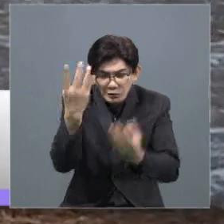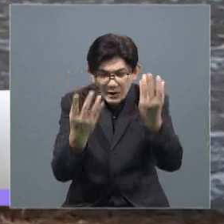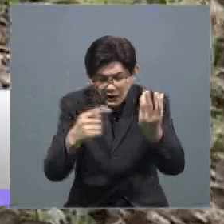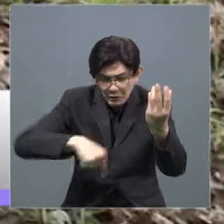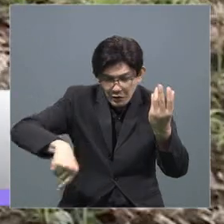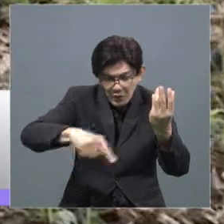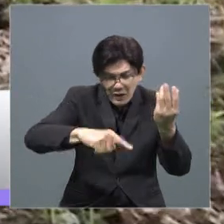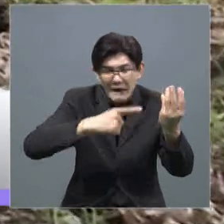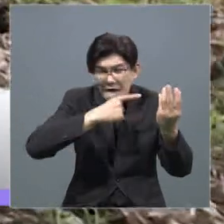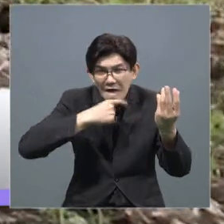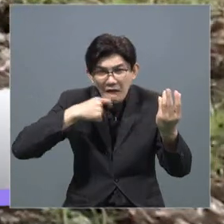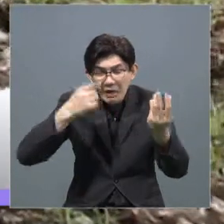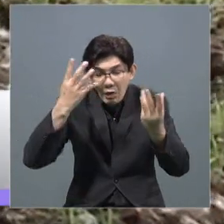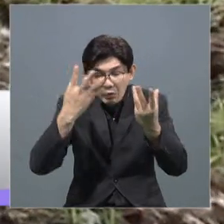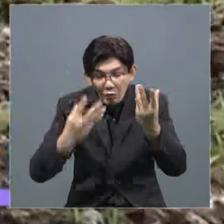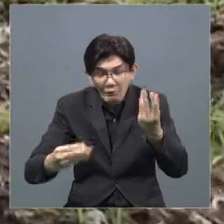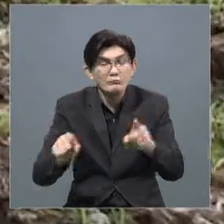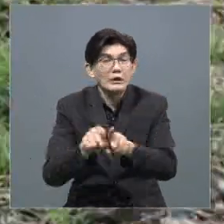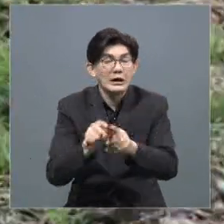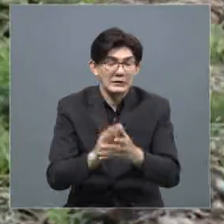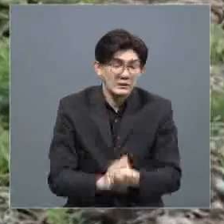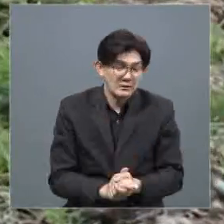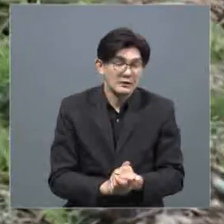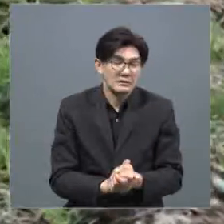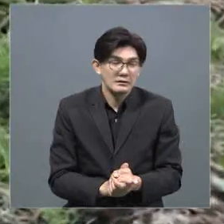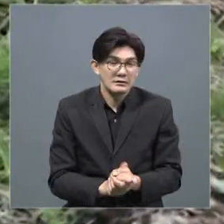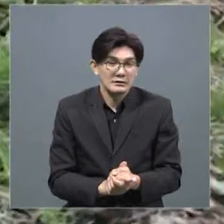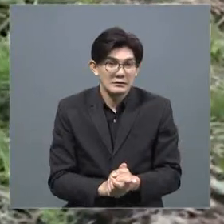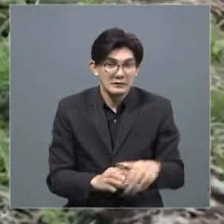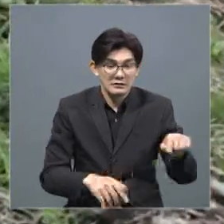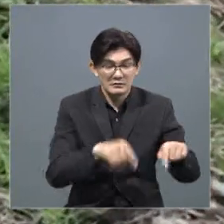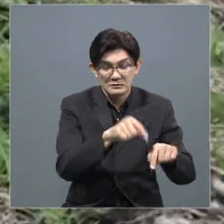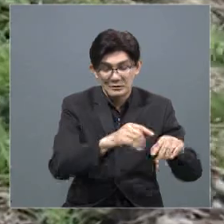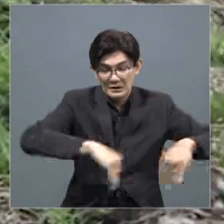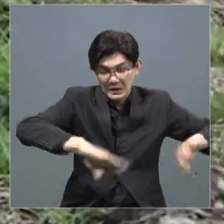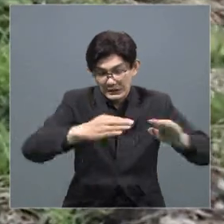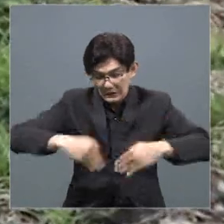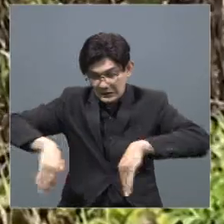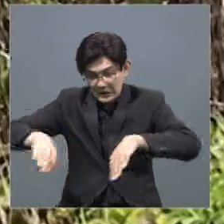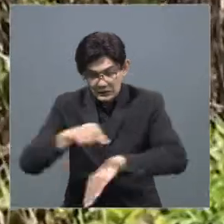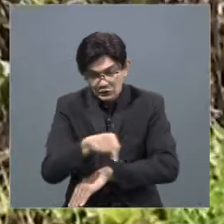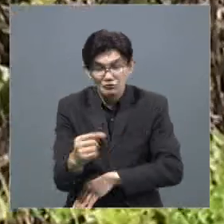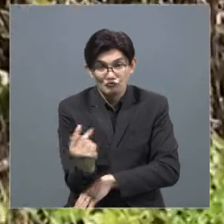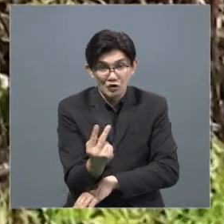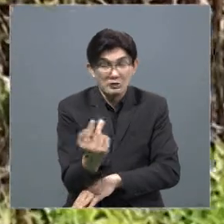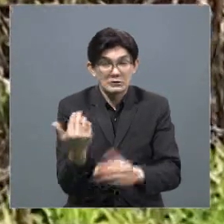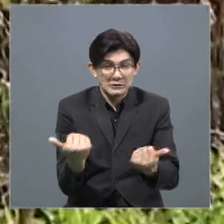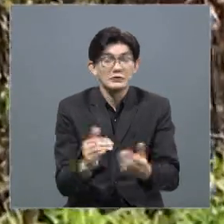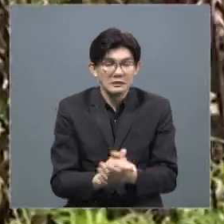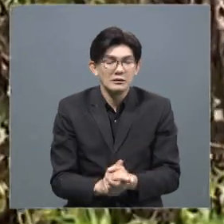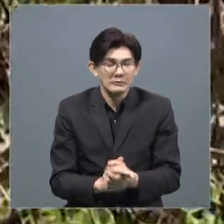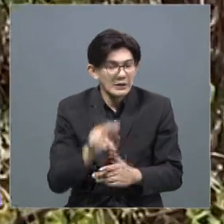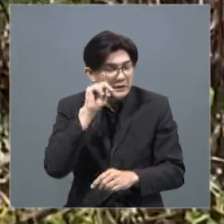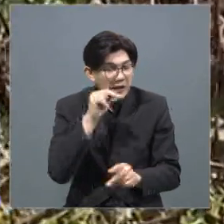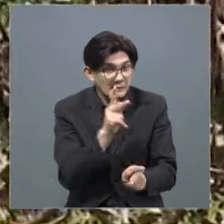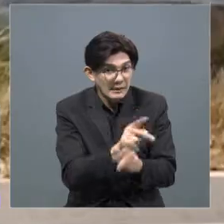มันก็แห้งเหี่ยวไปหมดแล้วนะครับคืออย่างที่บอกครับว่าจริงๆแล้วเนี่ย 2จุดเนี้ยเป็น 2ใน 5ของอ่างเก็บน้ำดิบหลักนะครับ